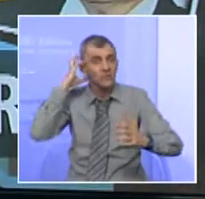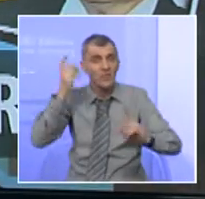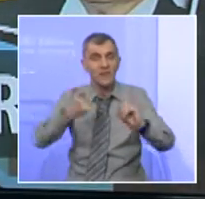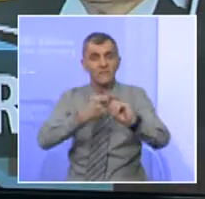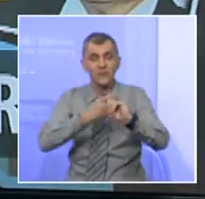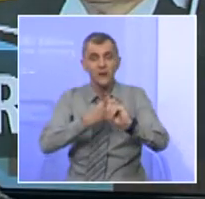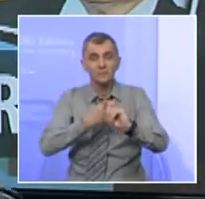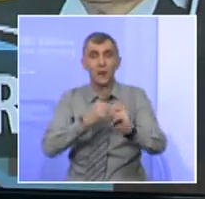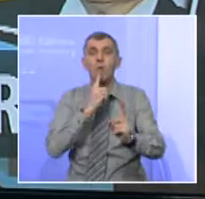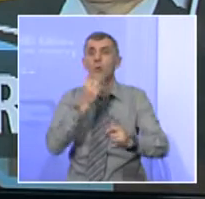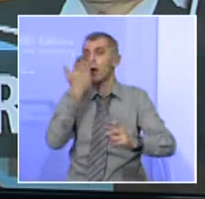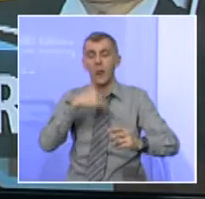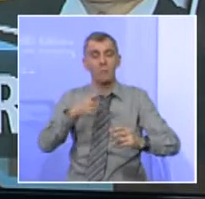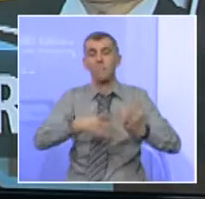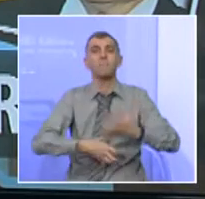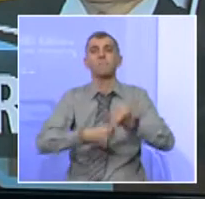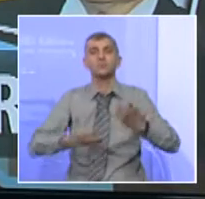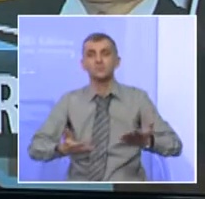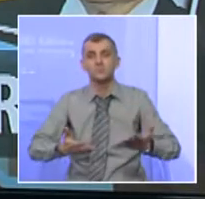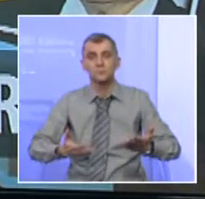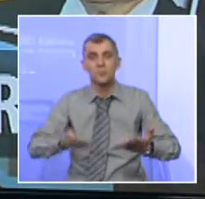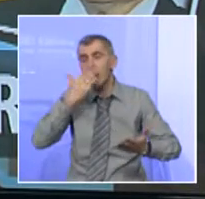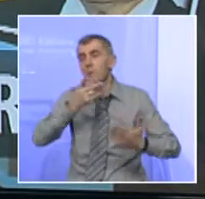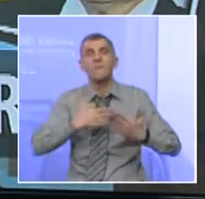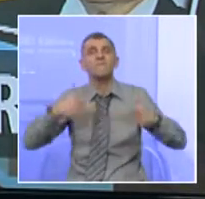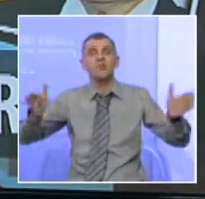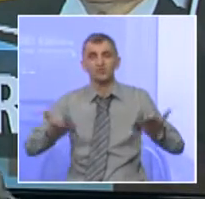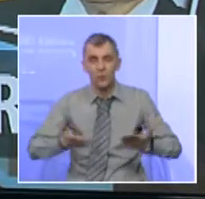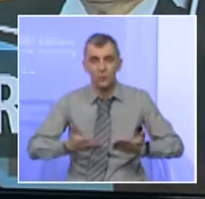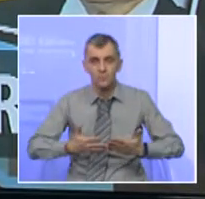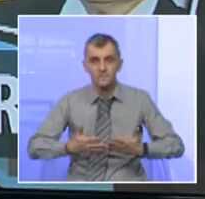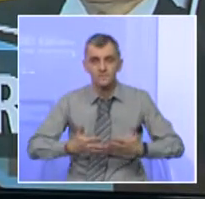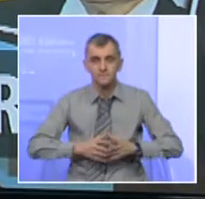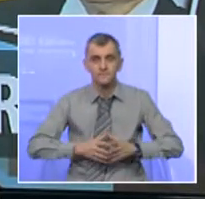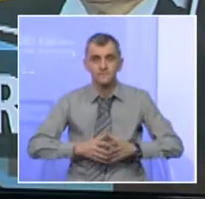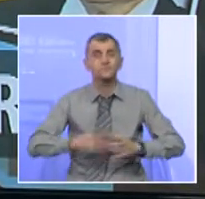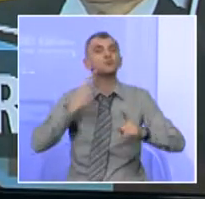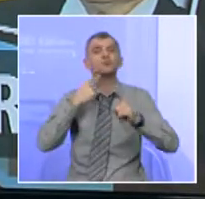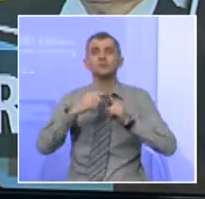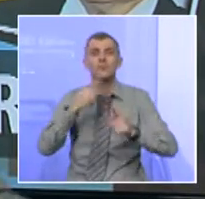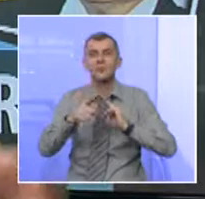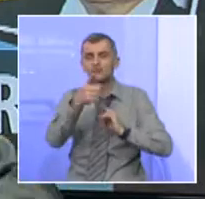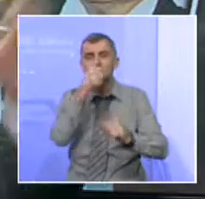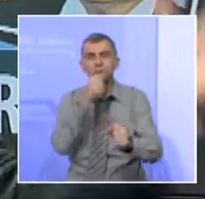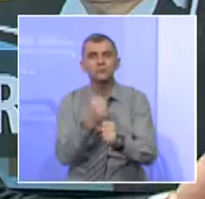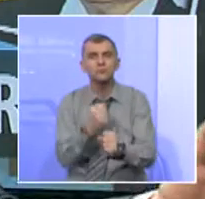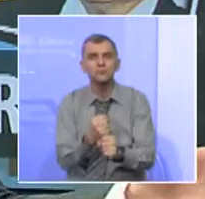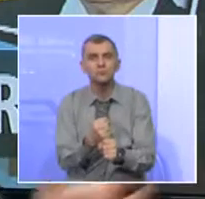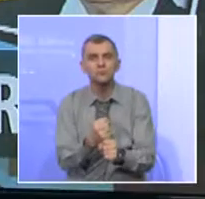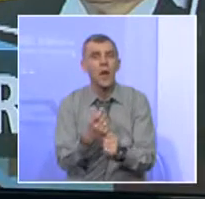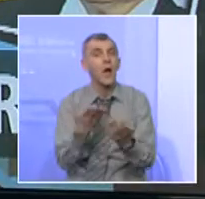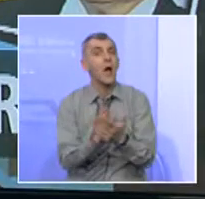Federacije BiH, koja nema tu podršku i nema tu većinu iza sebe. Zbog čega on to radi ako je